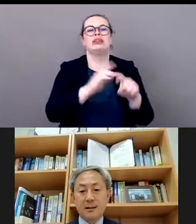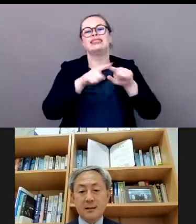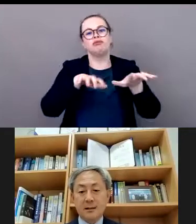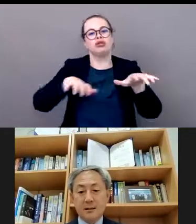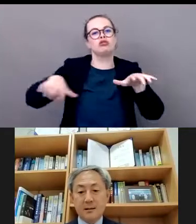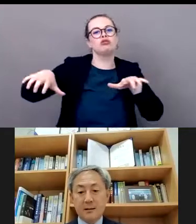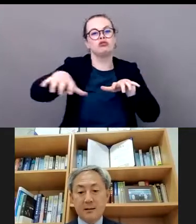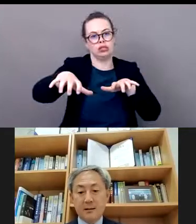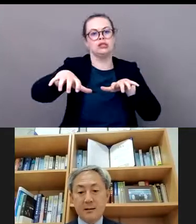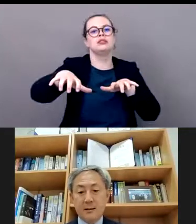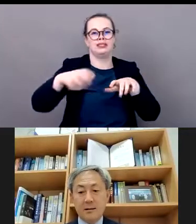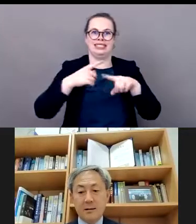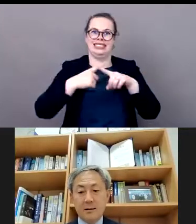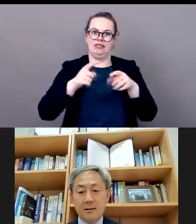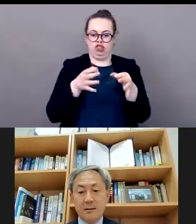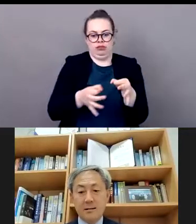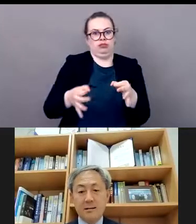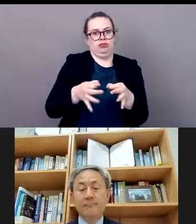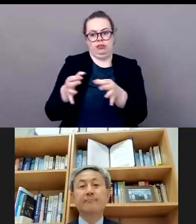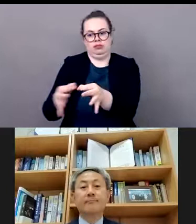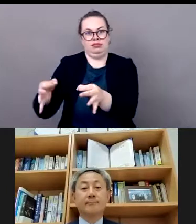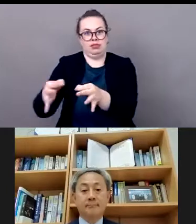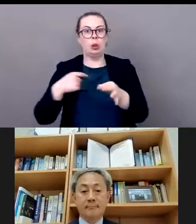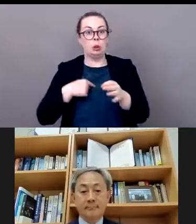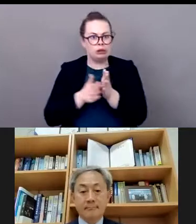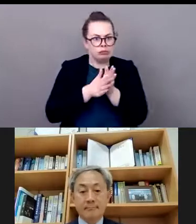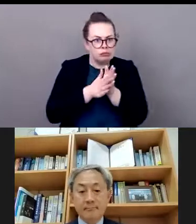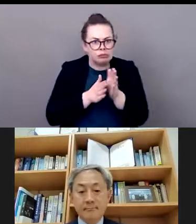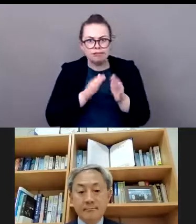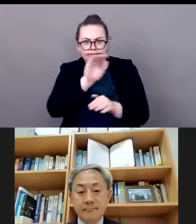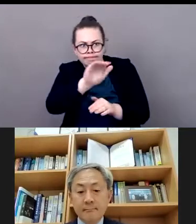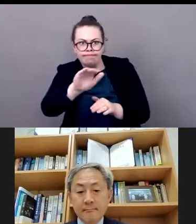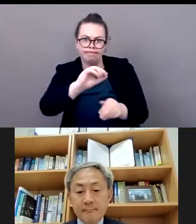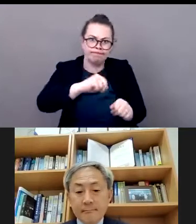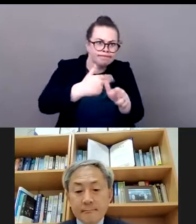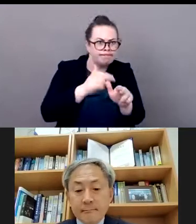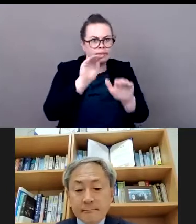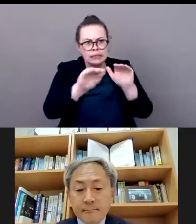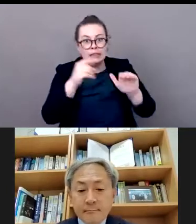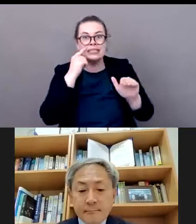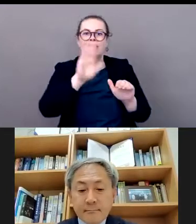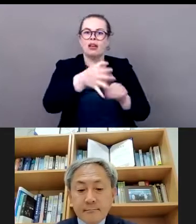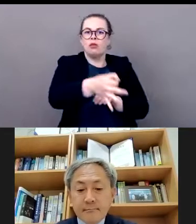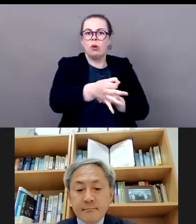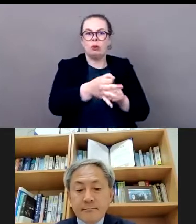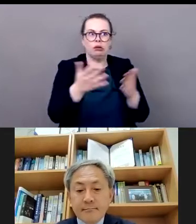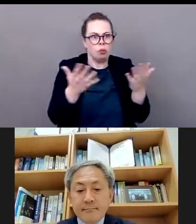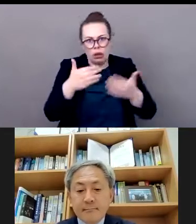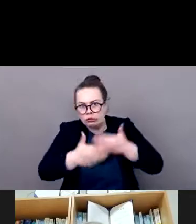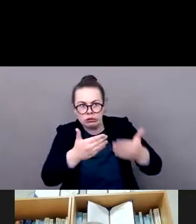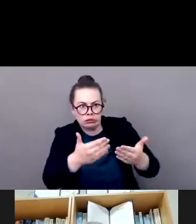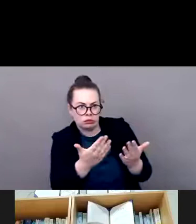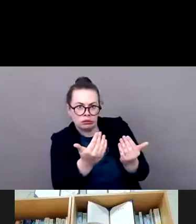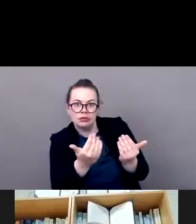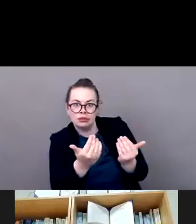handicap issues de différentes régions, l'objectif étant d'avoir une compréhension détaillée de